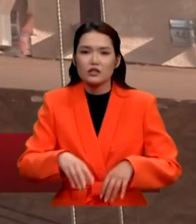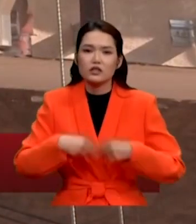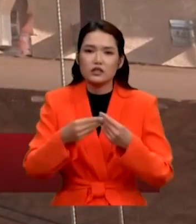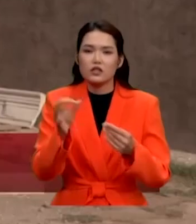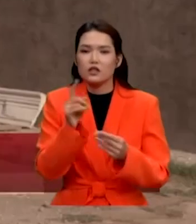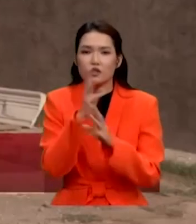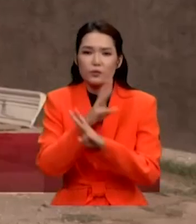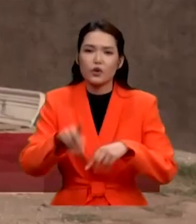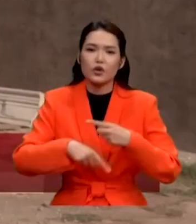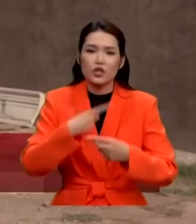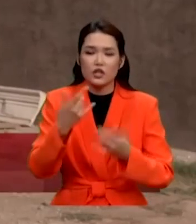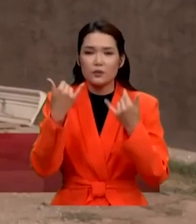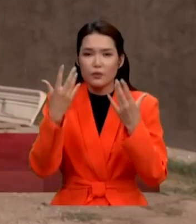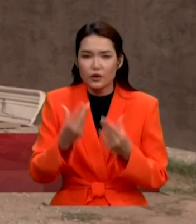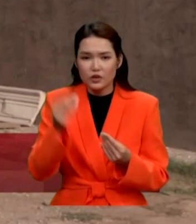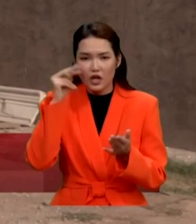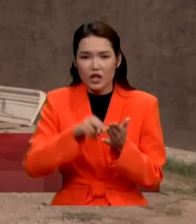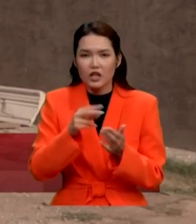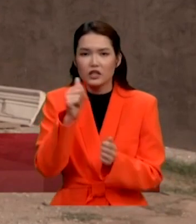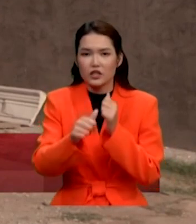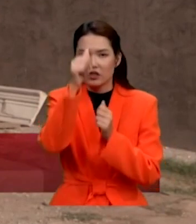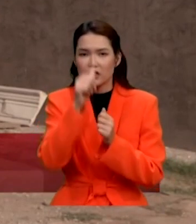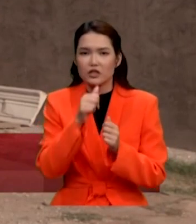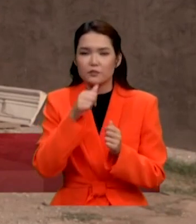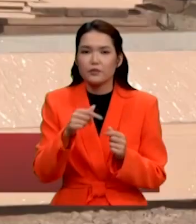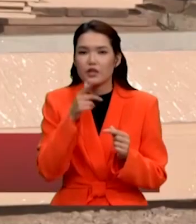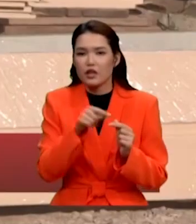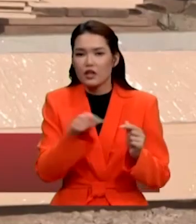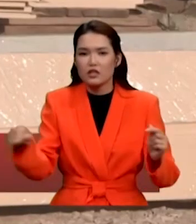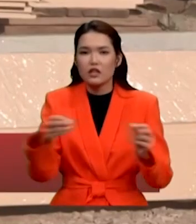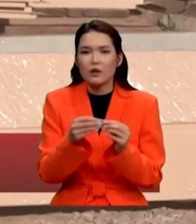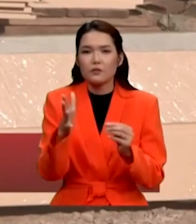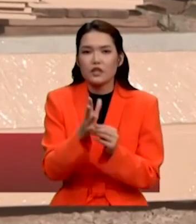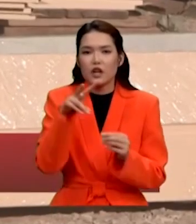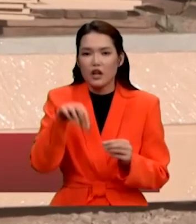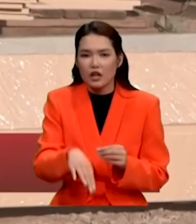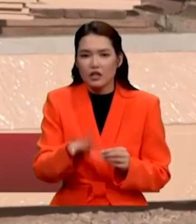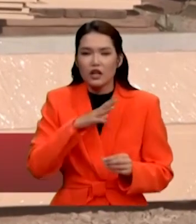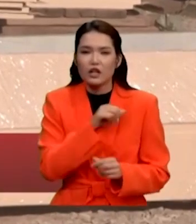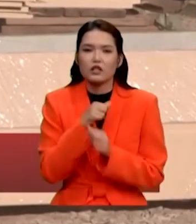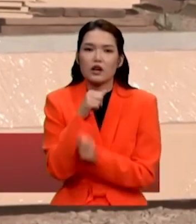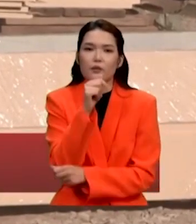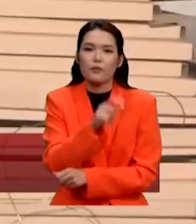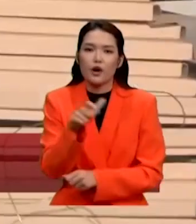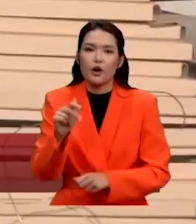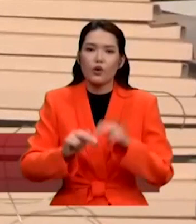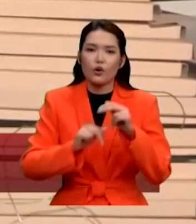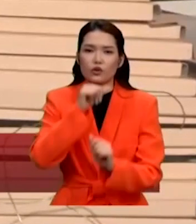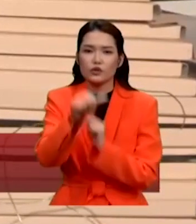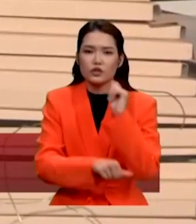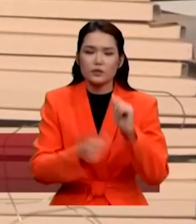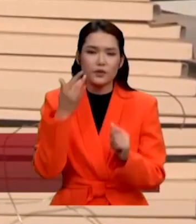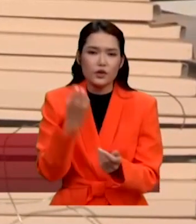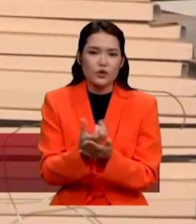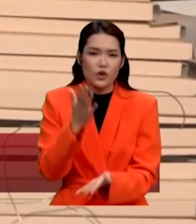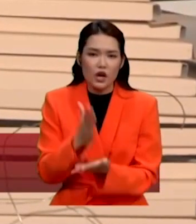бюджета. Жители будут выплачивать эту сумму ежемесячно в течение 15 лет. Зато они сами выбрали и подрядчика, и даже строительный материал для отделки.